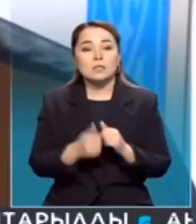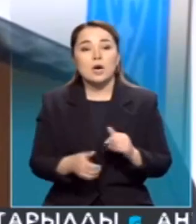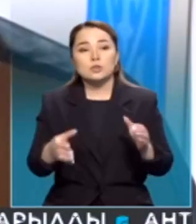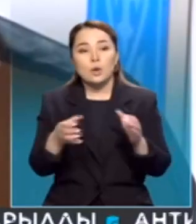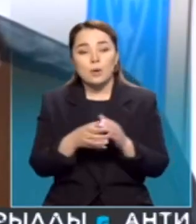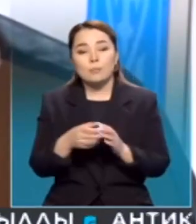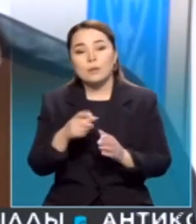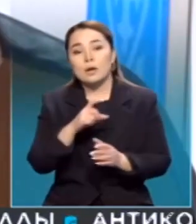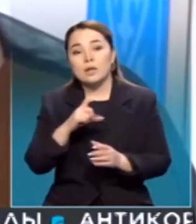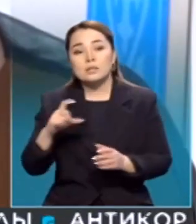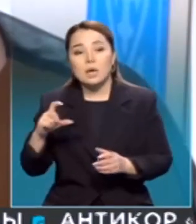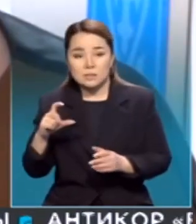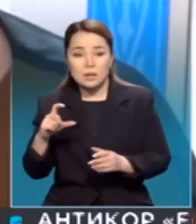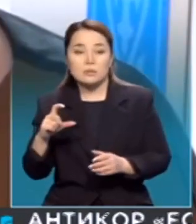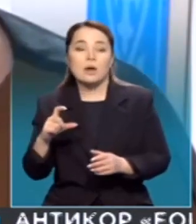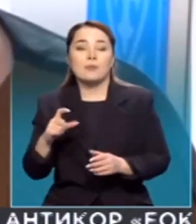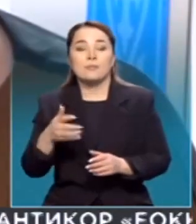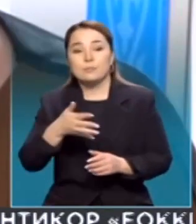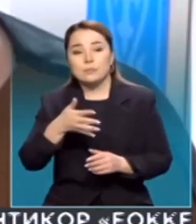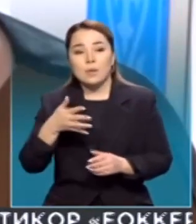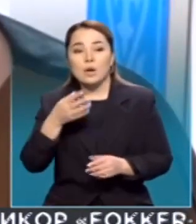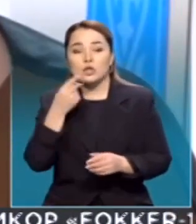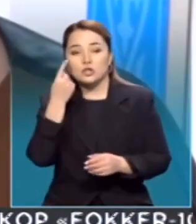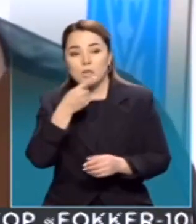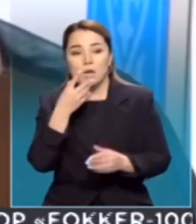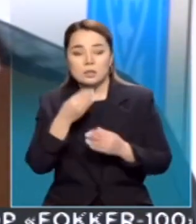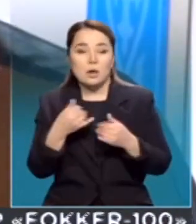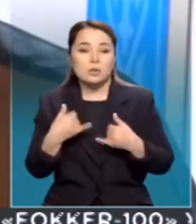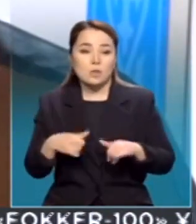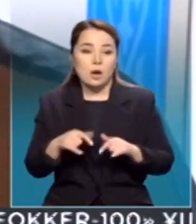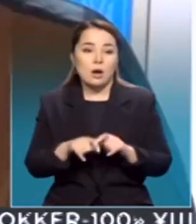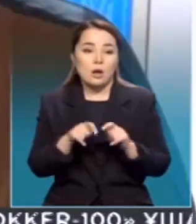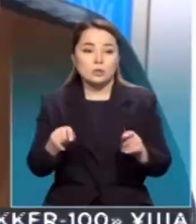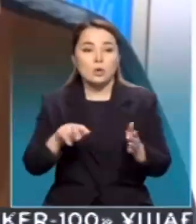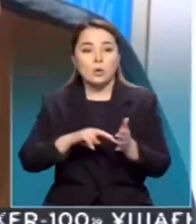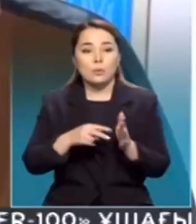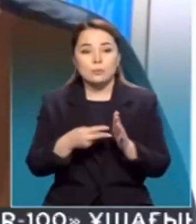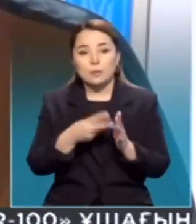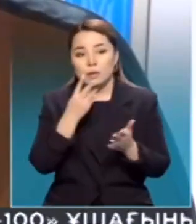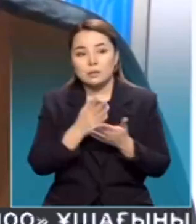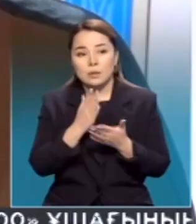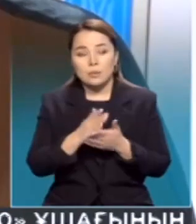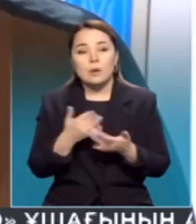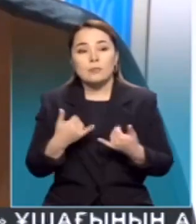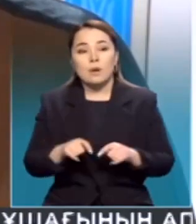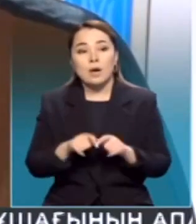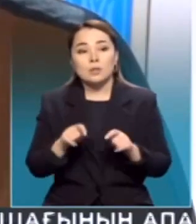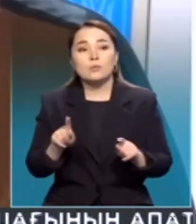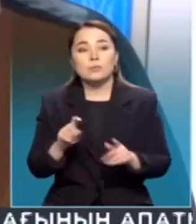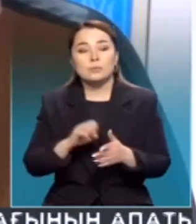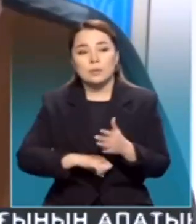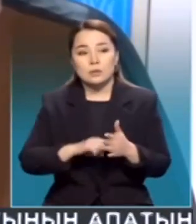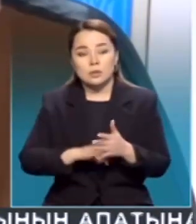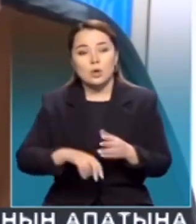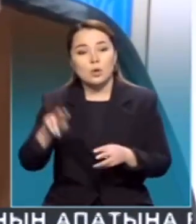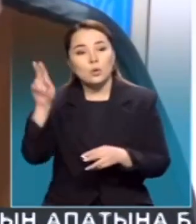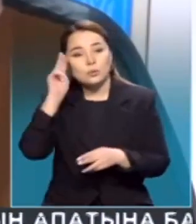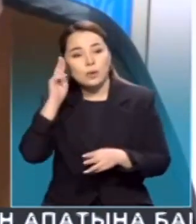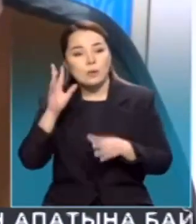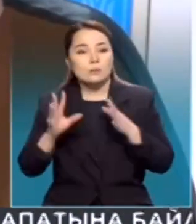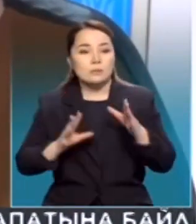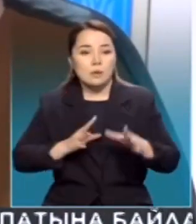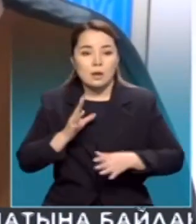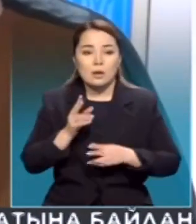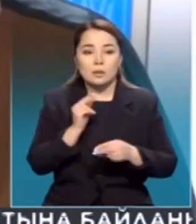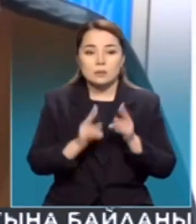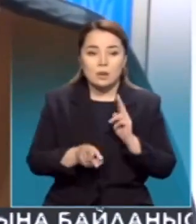этаж қабаттағы жеке асқана ашу ойымызда бар. Бұл асқананы ашу себебі балаларды әлеуметтендіру. Балалар